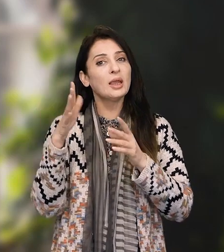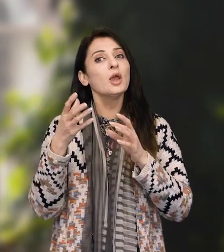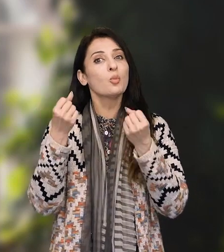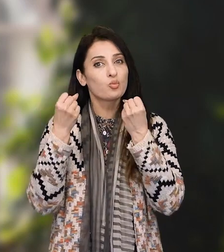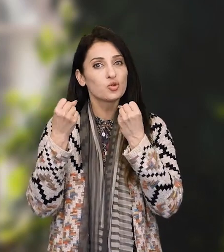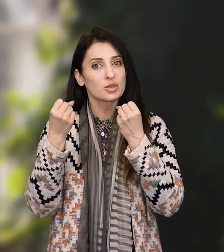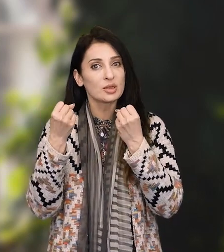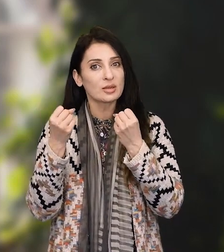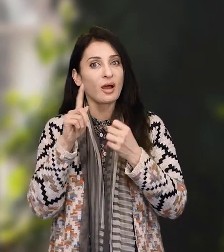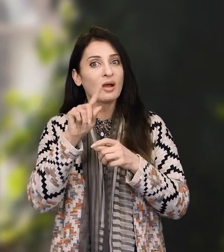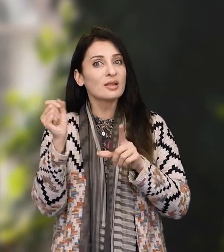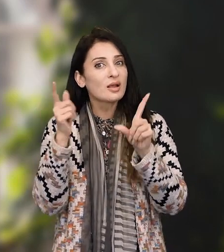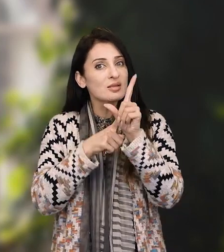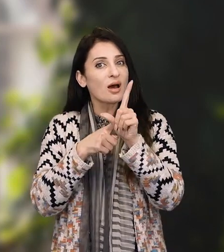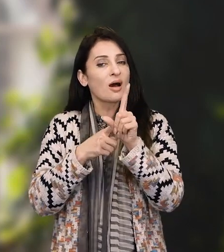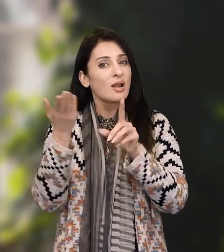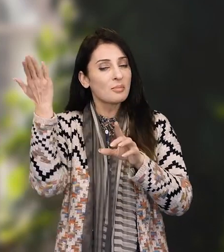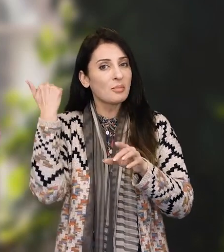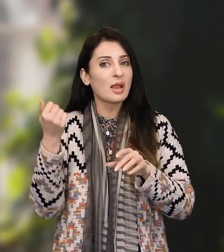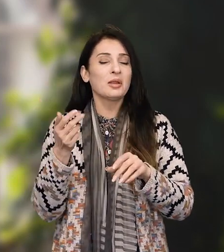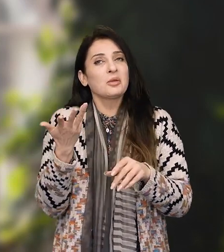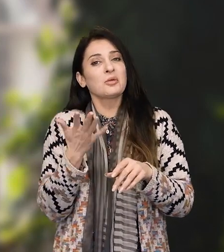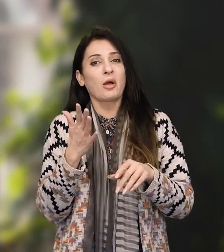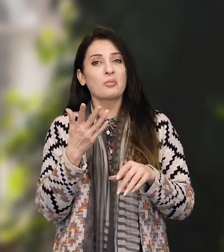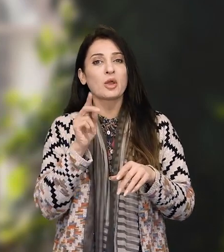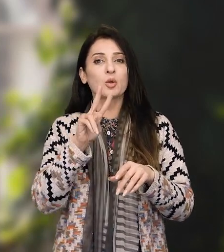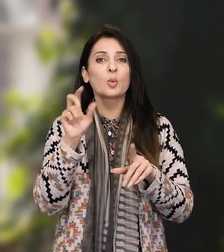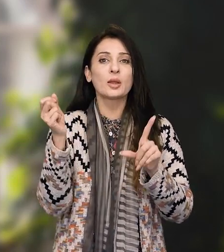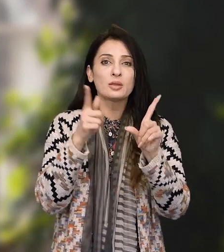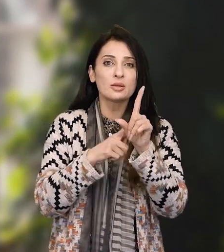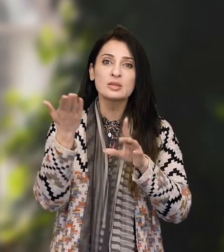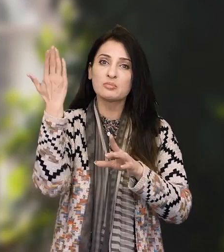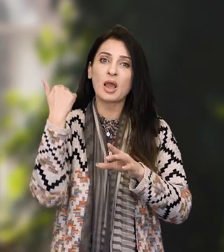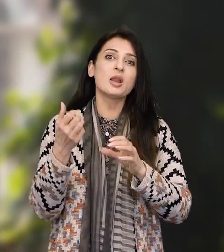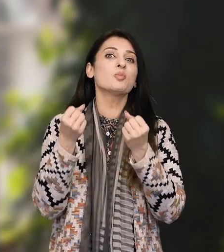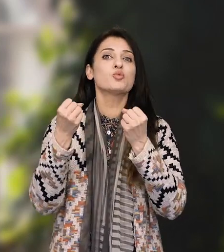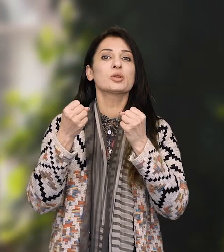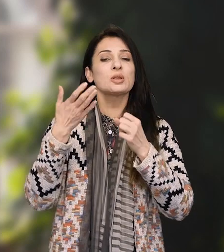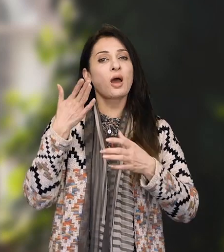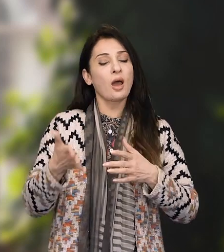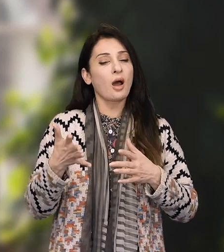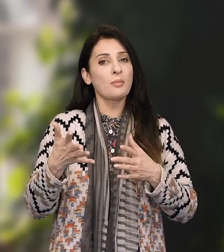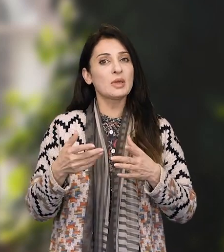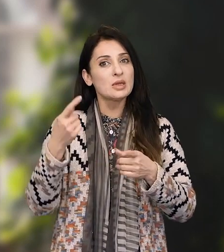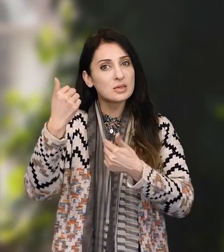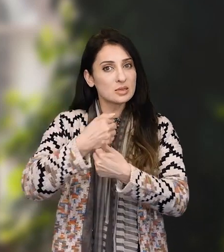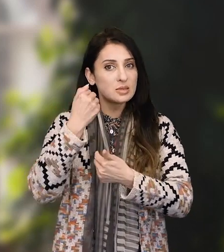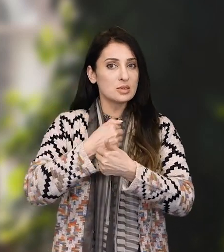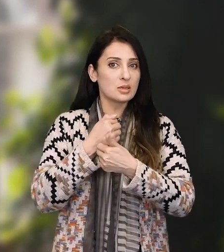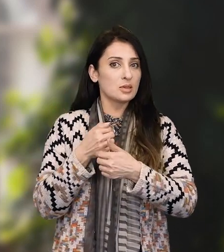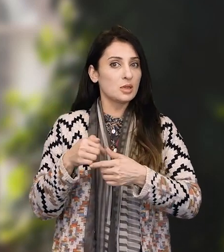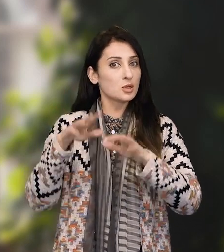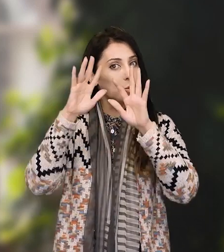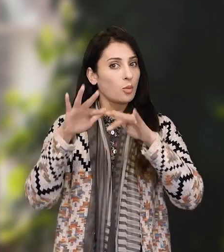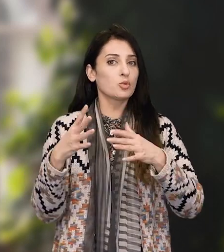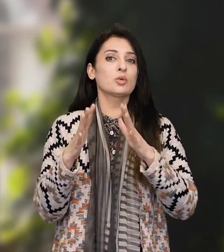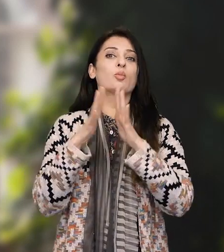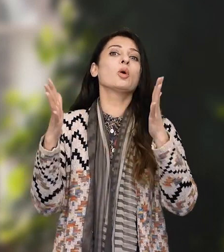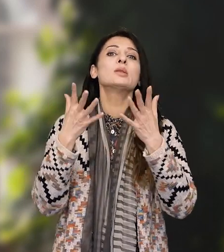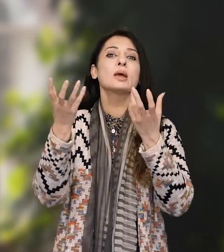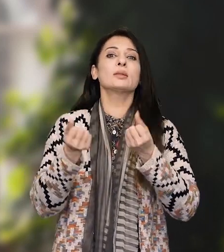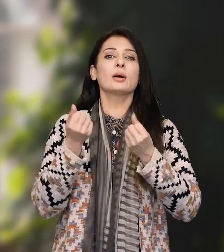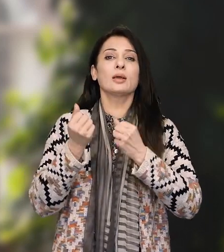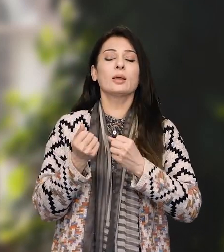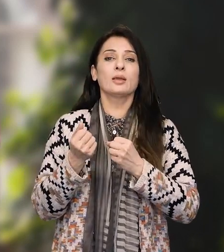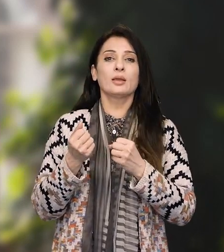do 10 years back or 20 years back. And I think अब learning opportunities भी बहुत ज़्यादा बढ़ गई हैं.